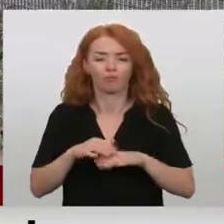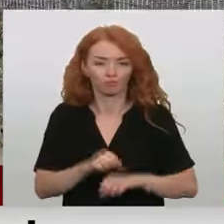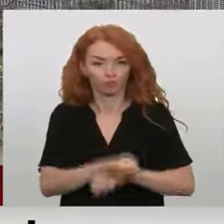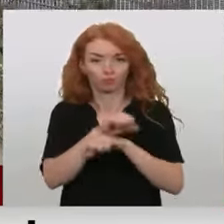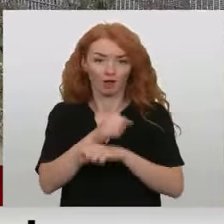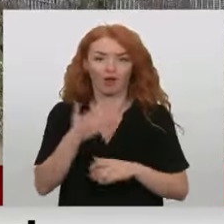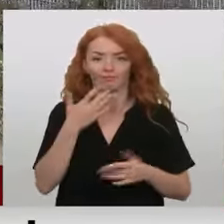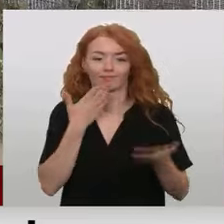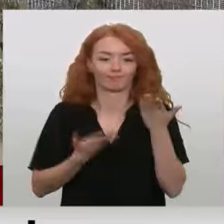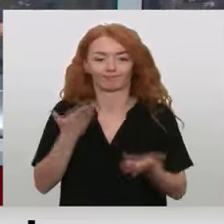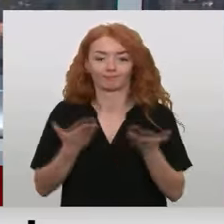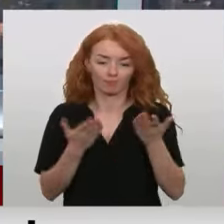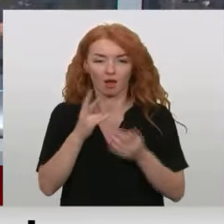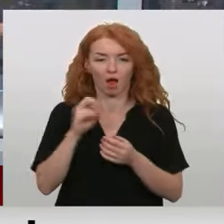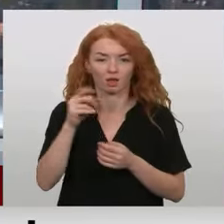Kārsavā.